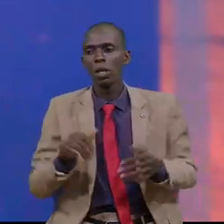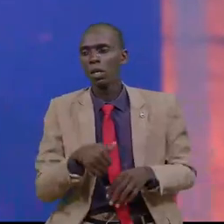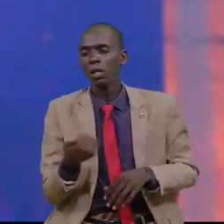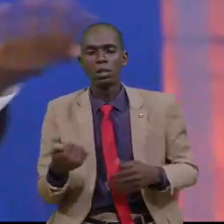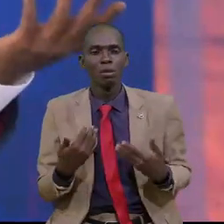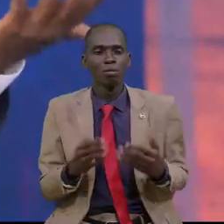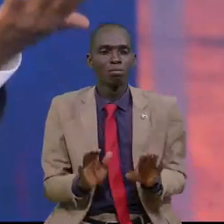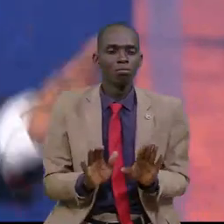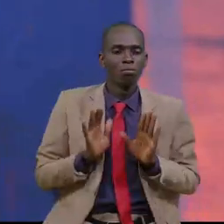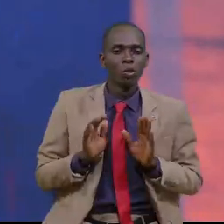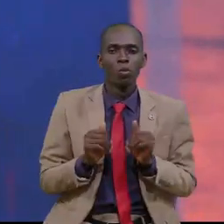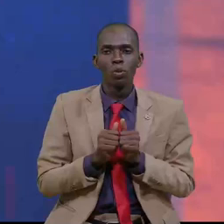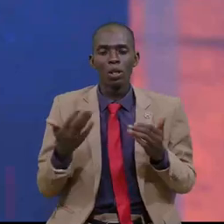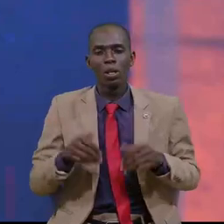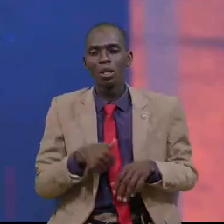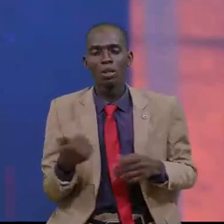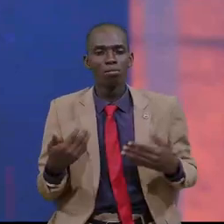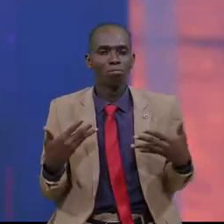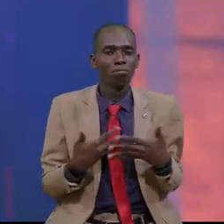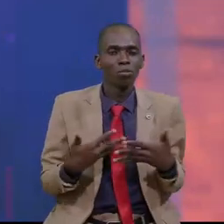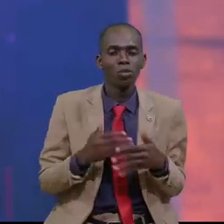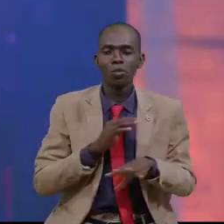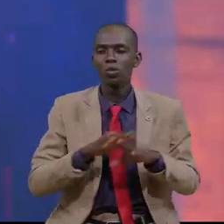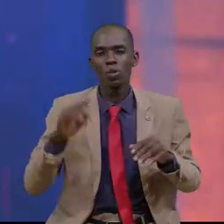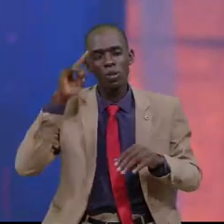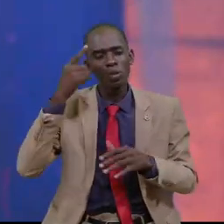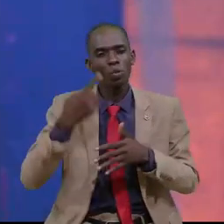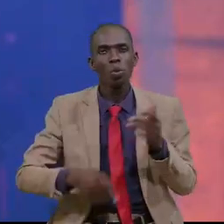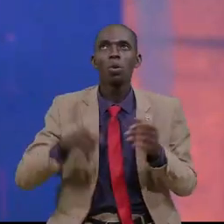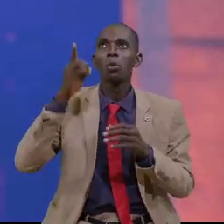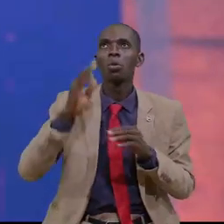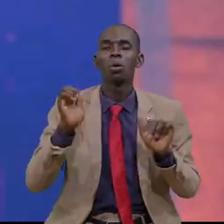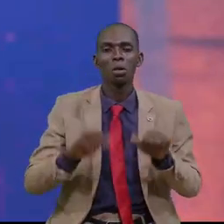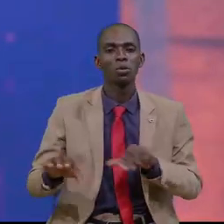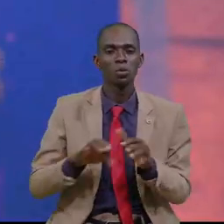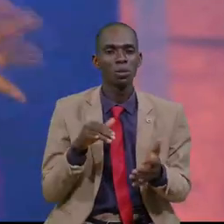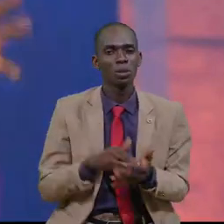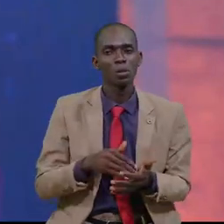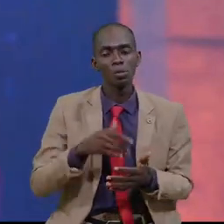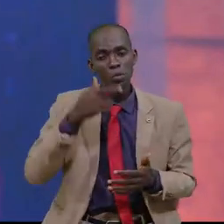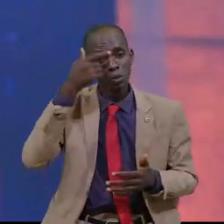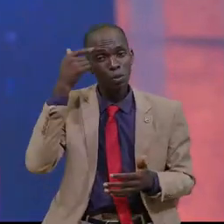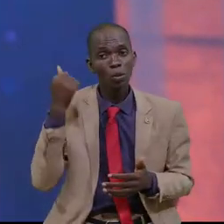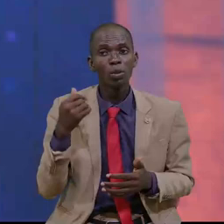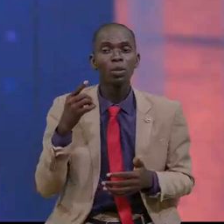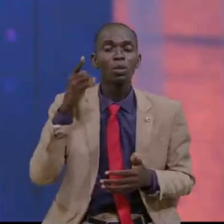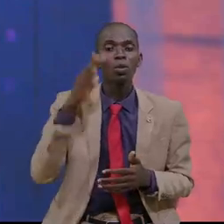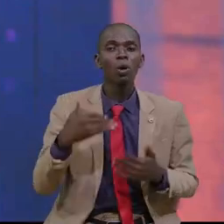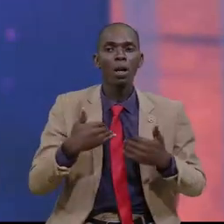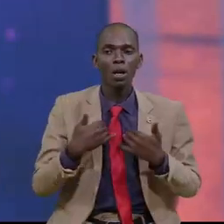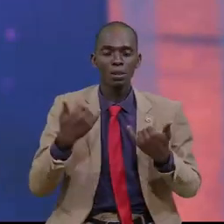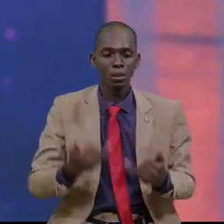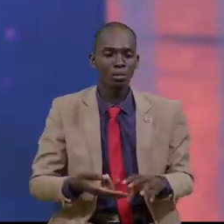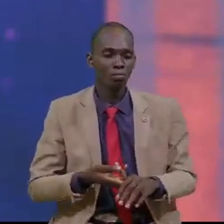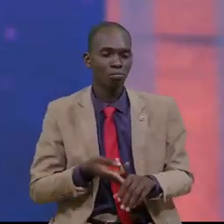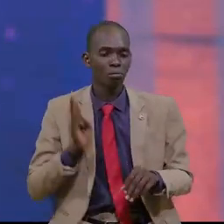sans impunité. Nous ne craignons plus. Nous ne pensons même plus à ce que Dieu peut faire. Dieu est sorti de